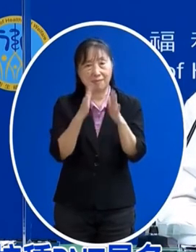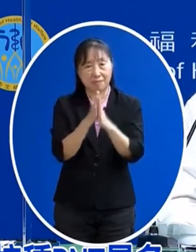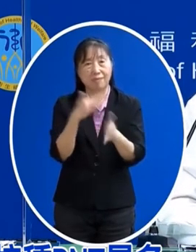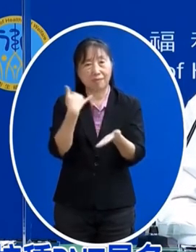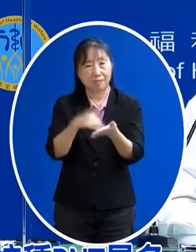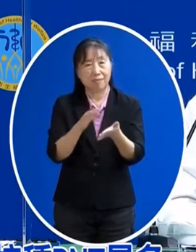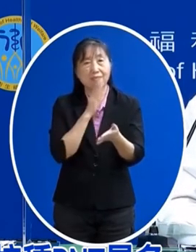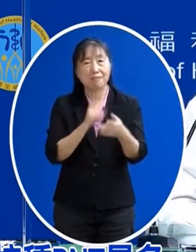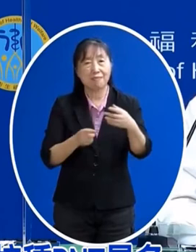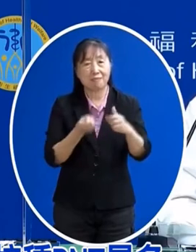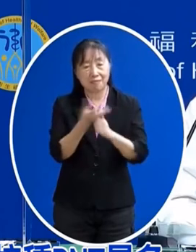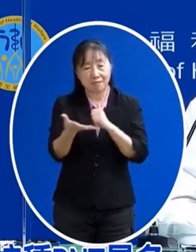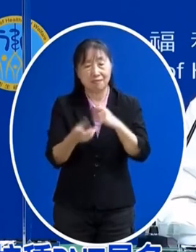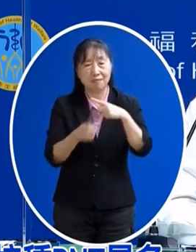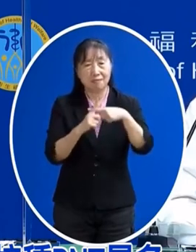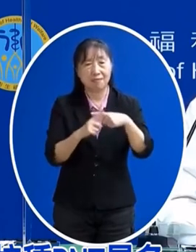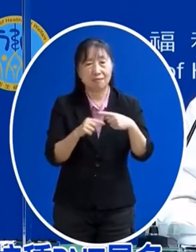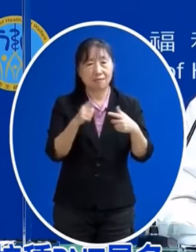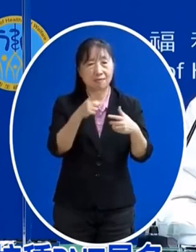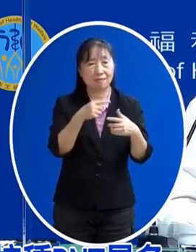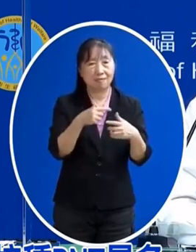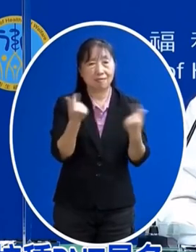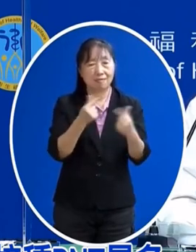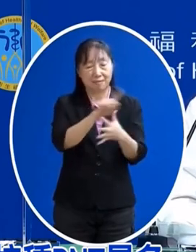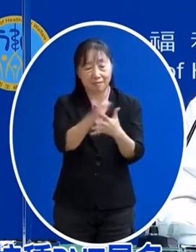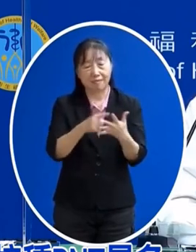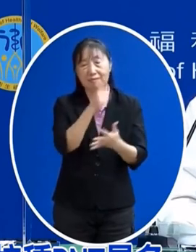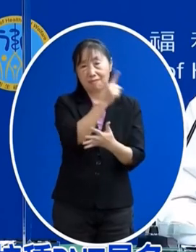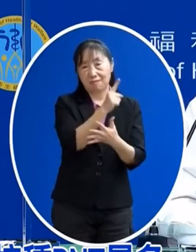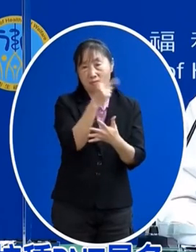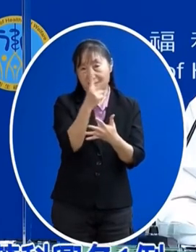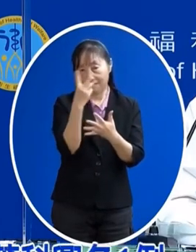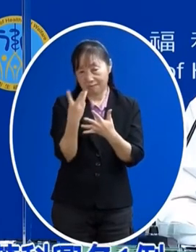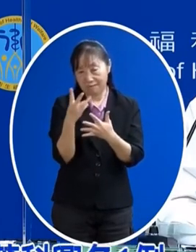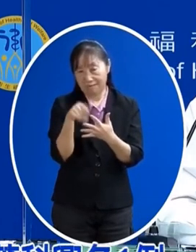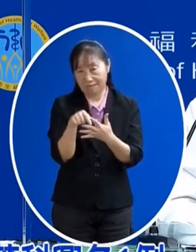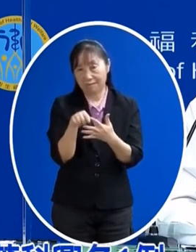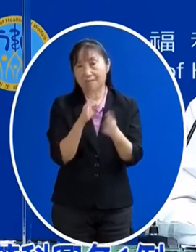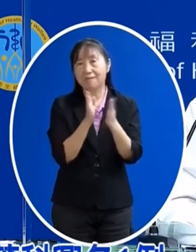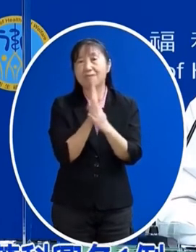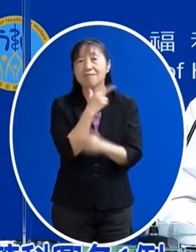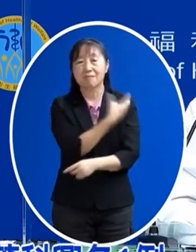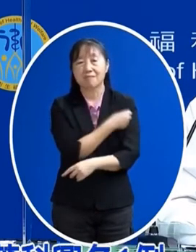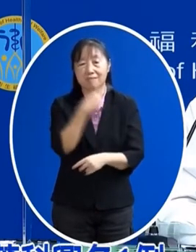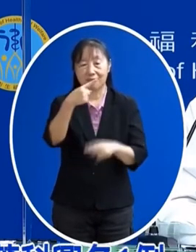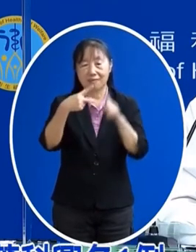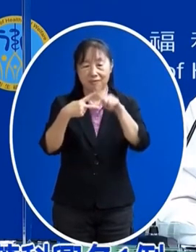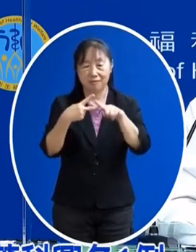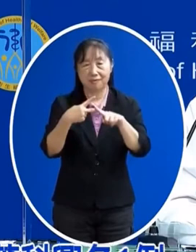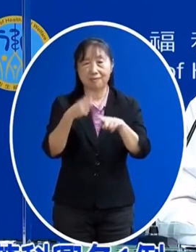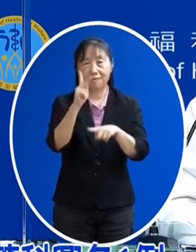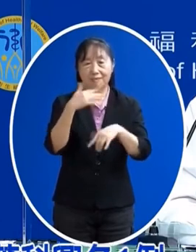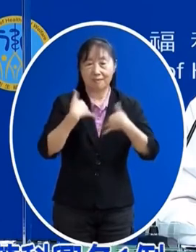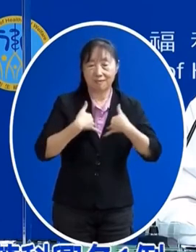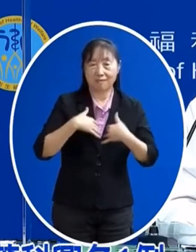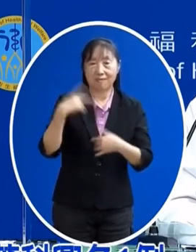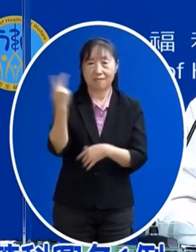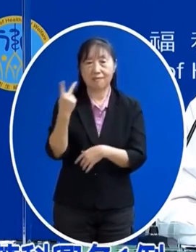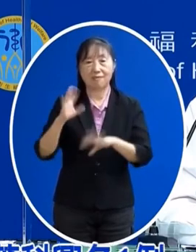别由序号一到三是接种过两剂科兴、两剂国药